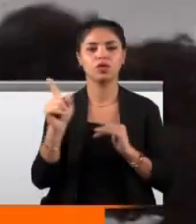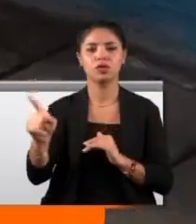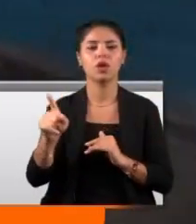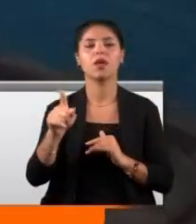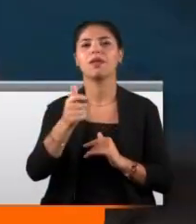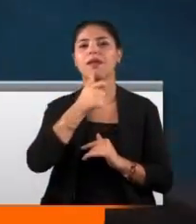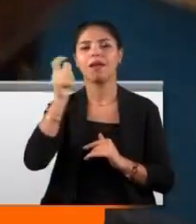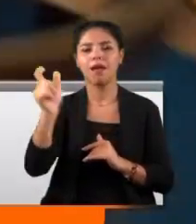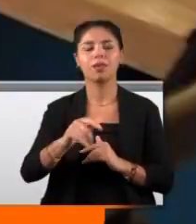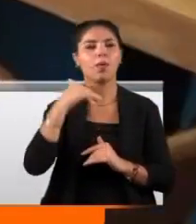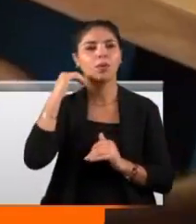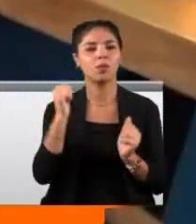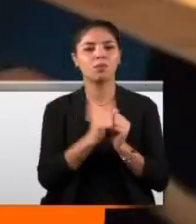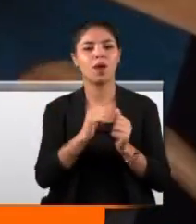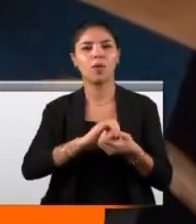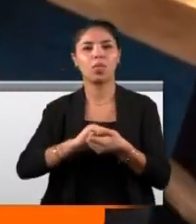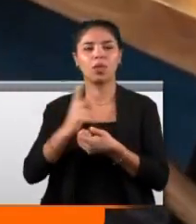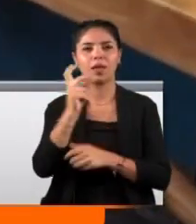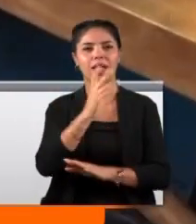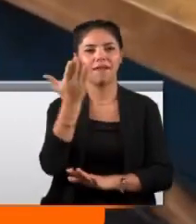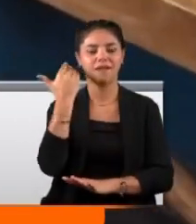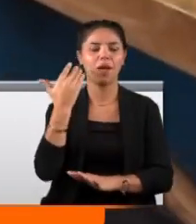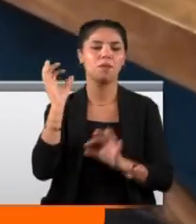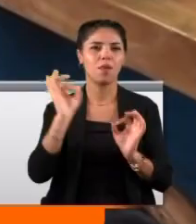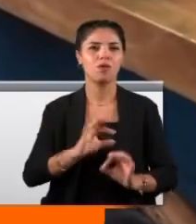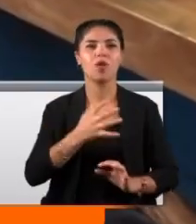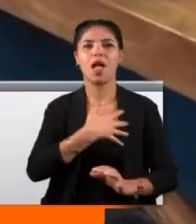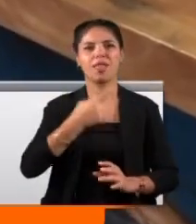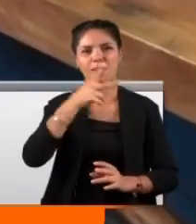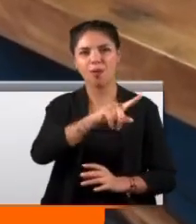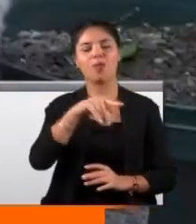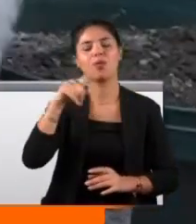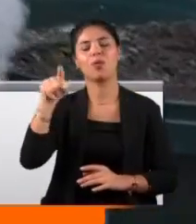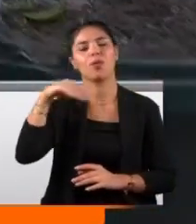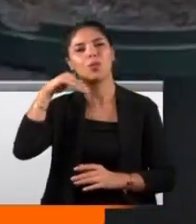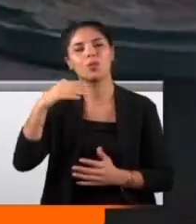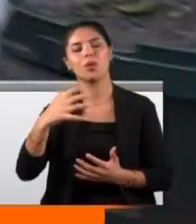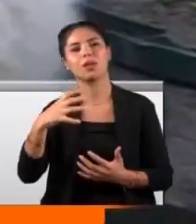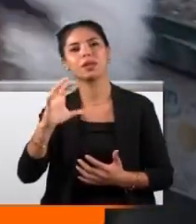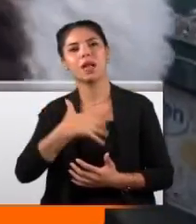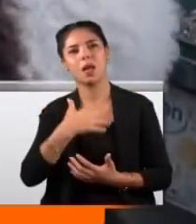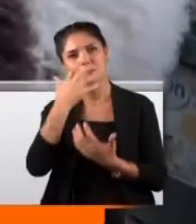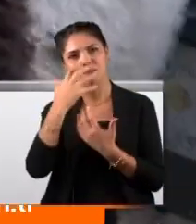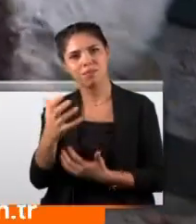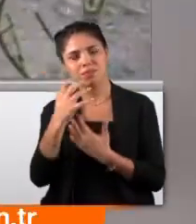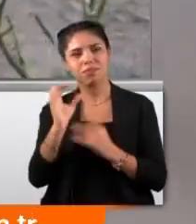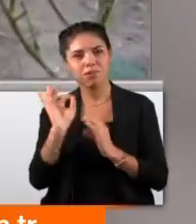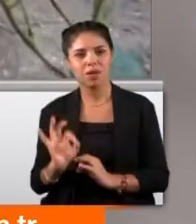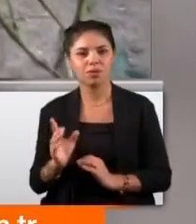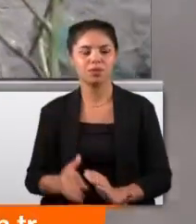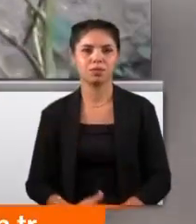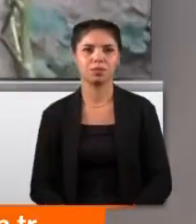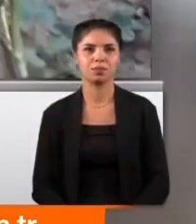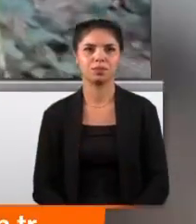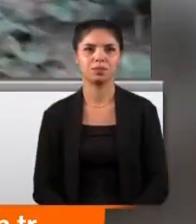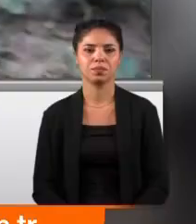kuzunun dostluğu ik ay önce başladı annesi ölen kuzuyu sahiplenen Arslan ona bebek gibi bakıp biberonla beslemeye başladı Dur